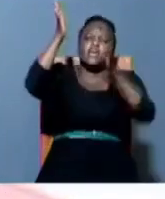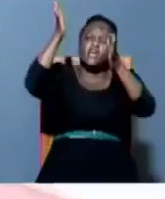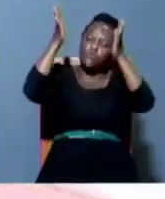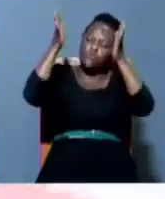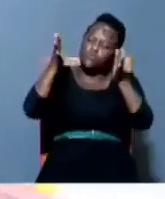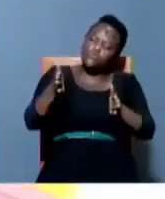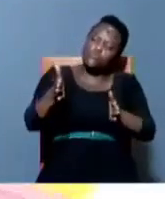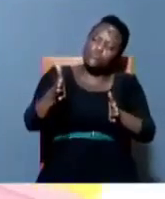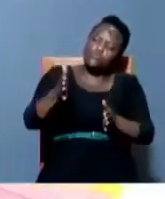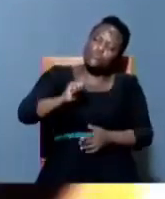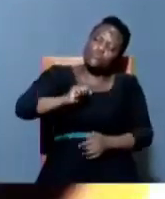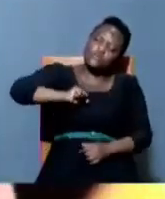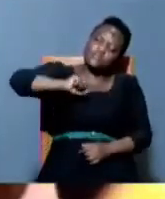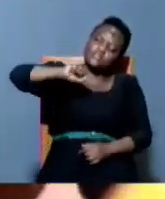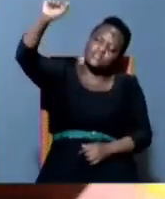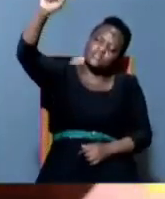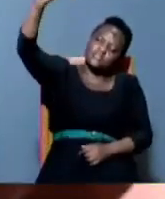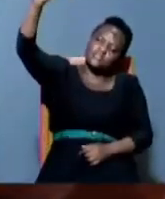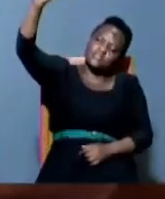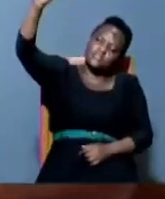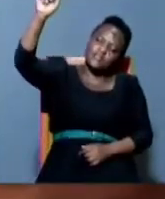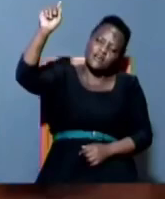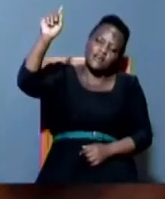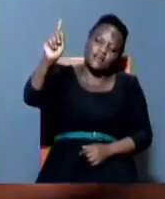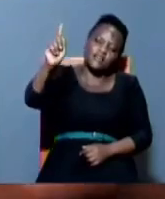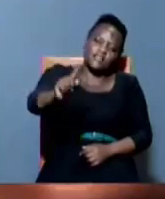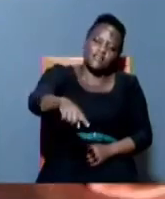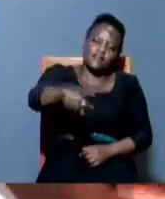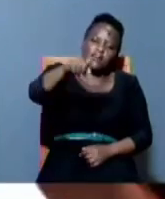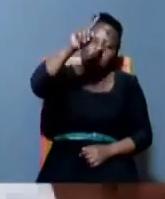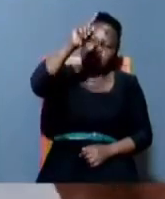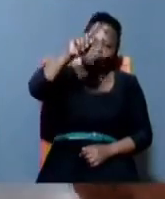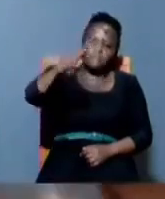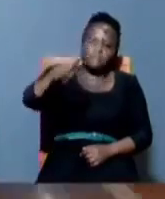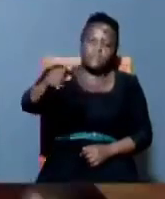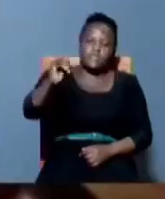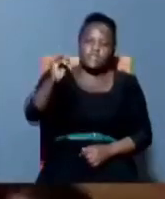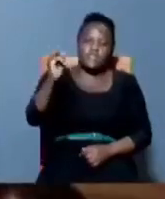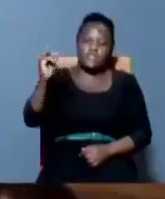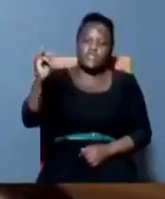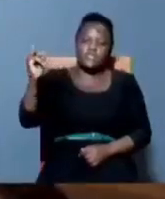yashinda dhambi. Neema yashinda dhambi.